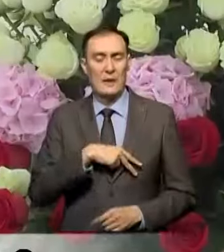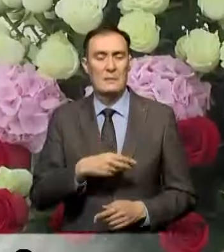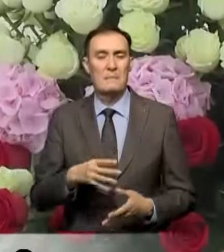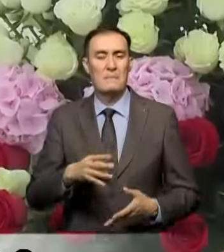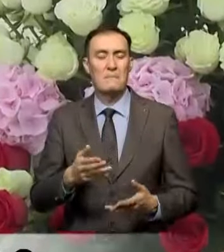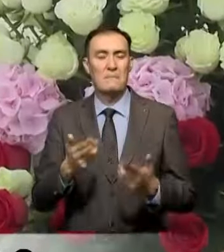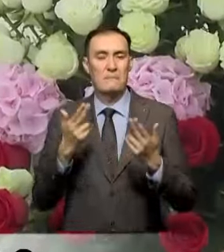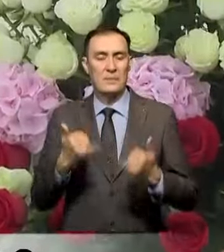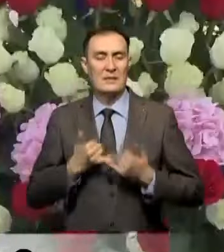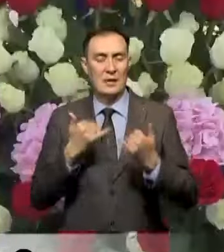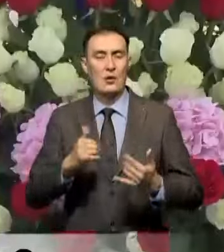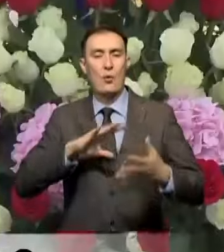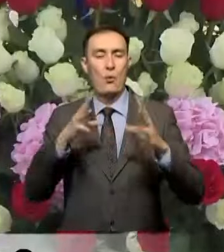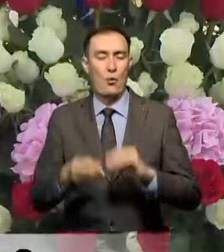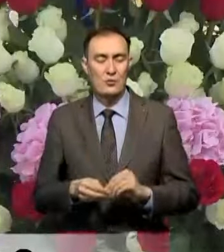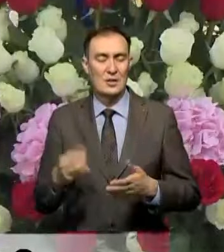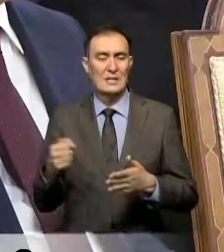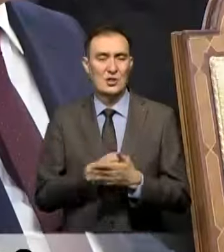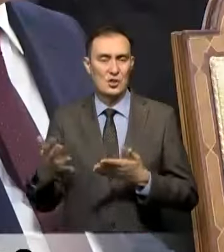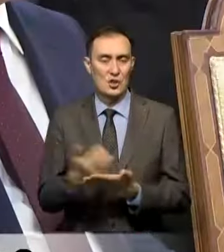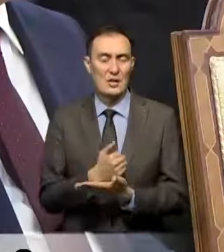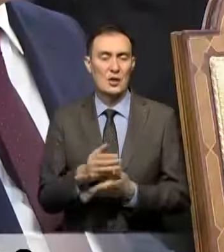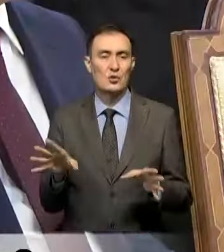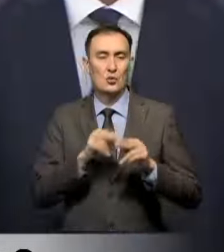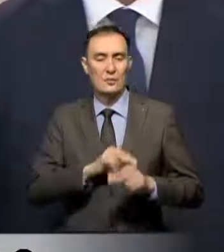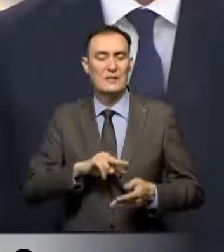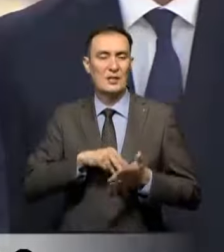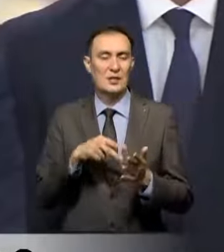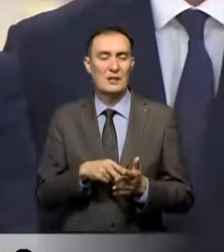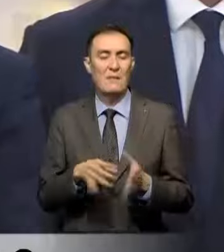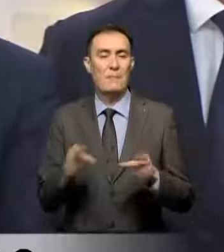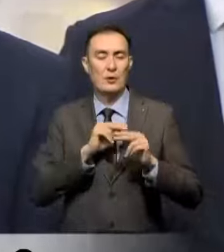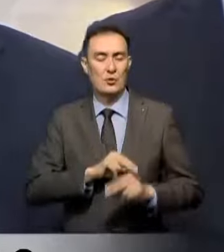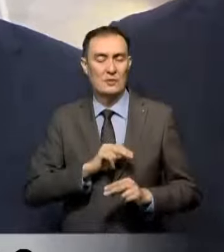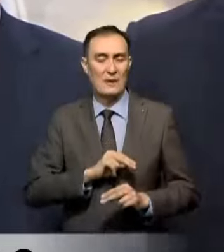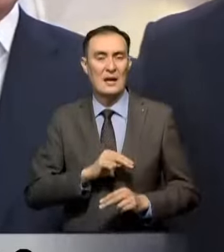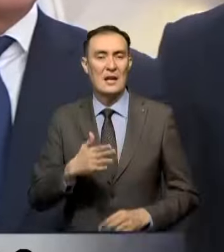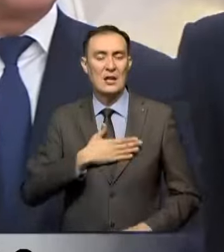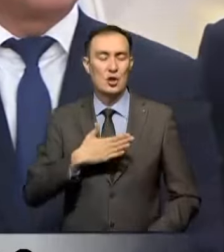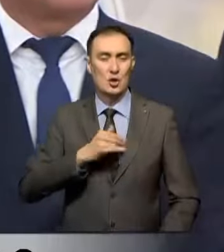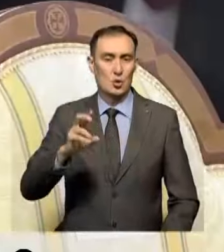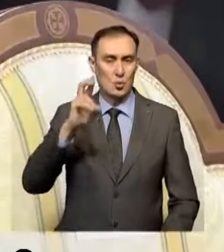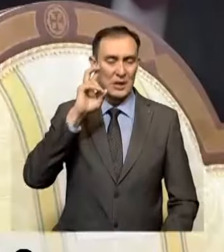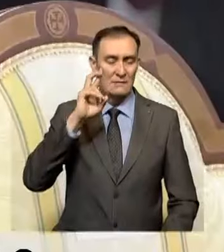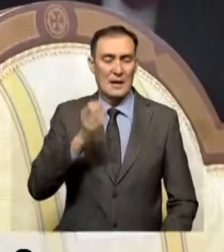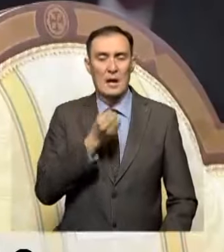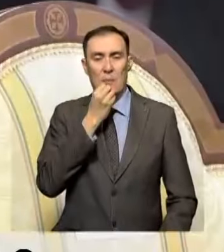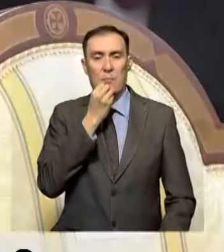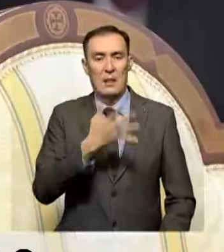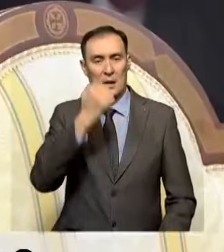общих достижений укрепления регионального сотрудничества и стратегического партнерства наших стран.